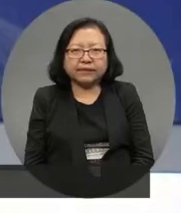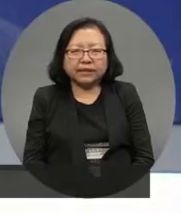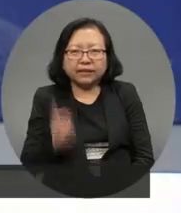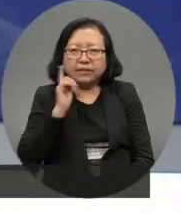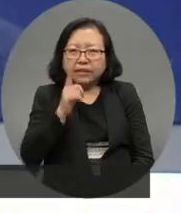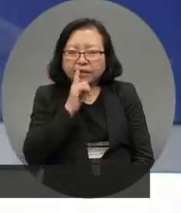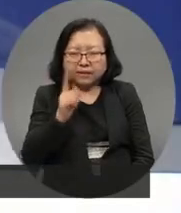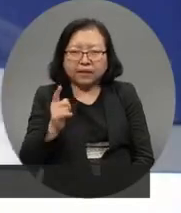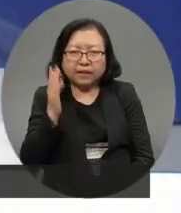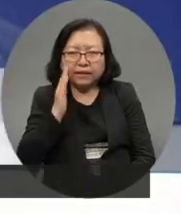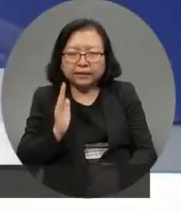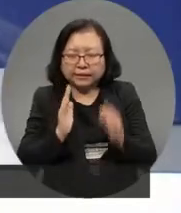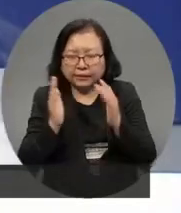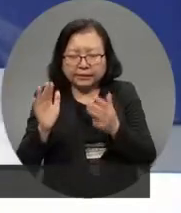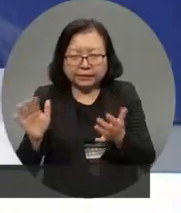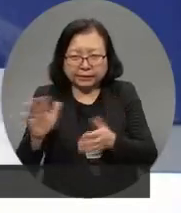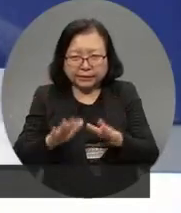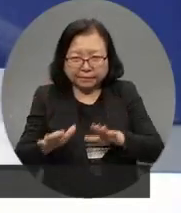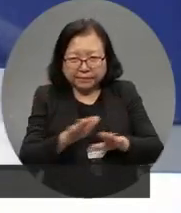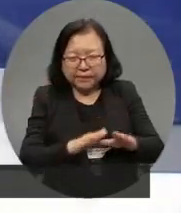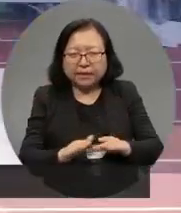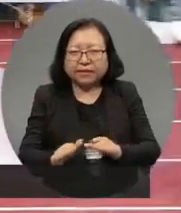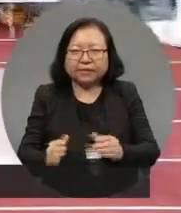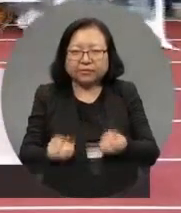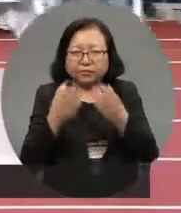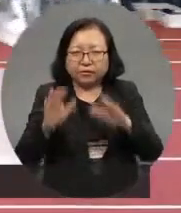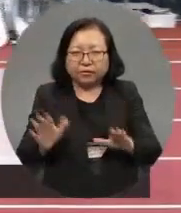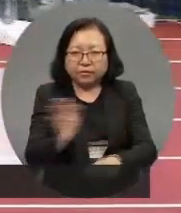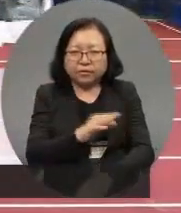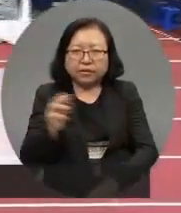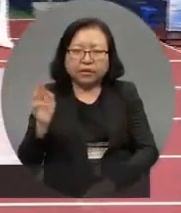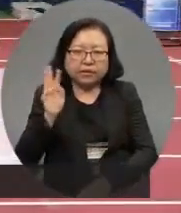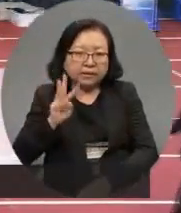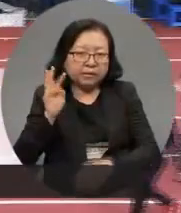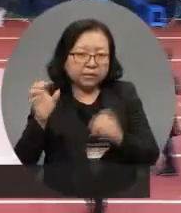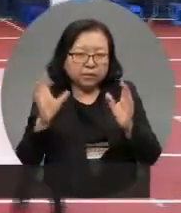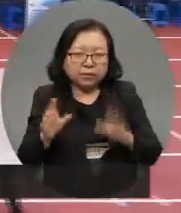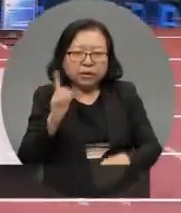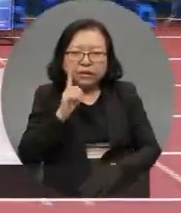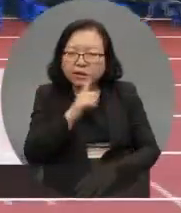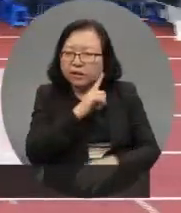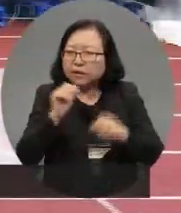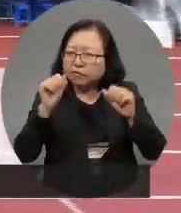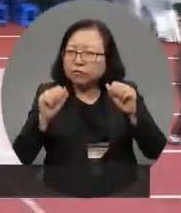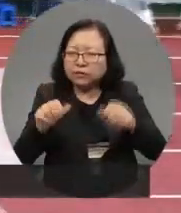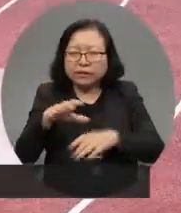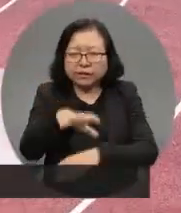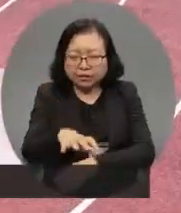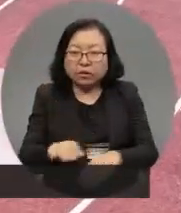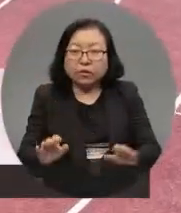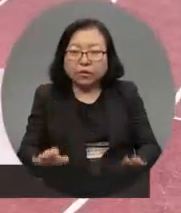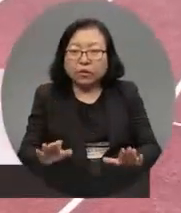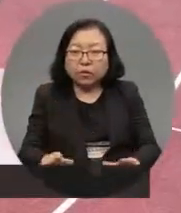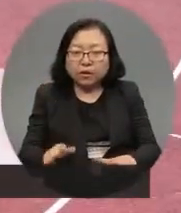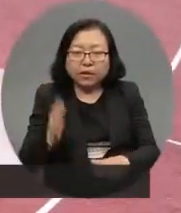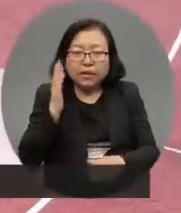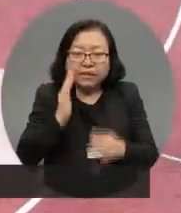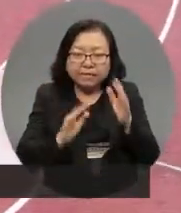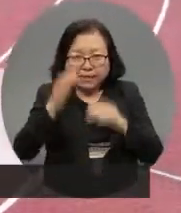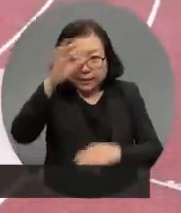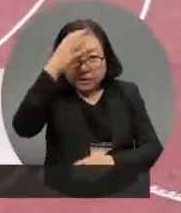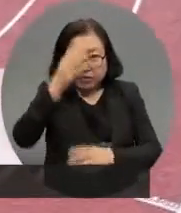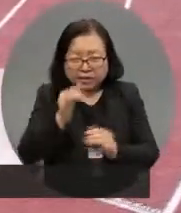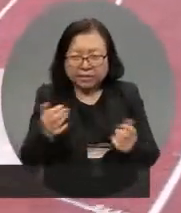괴산 김장축제가 오늘부터 4일 동안 괴산 종합운동장에서 열립니다. 이번 축제는 김치 명인과